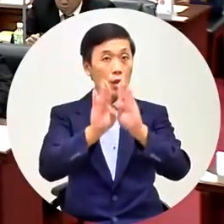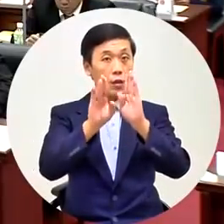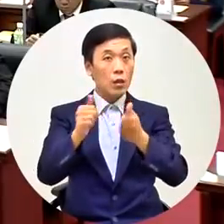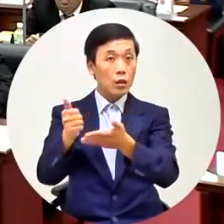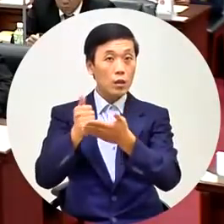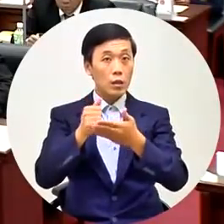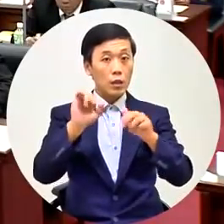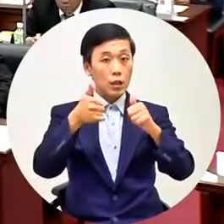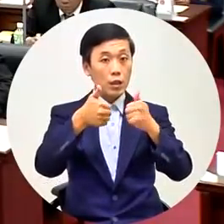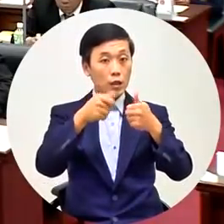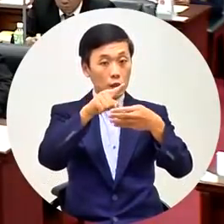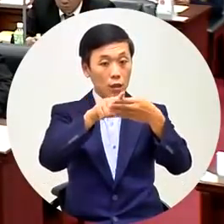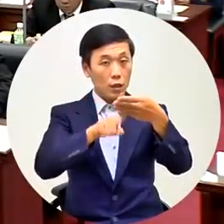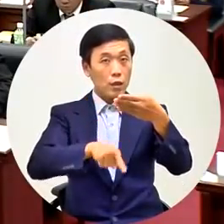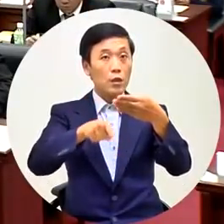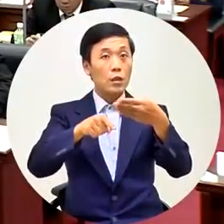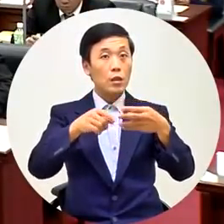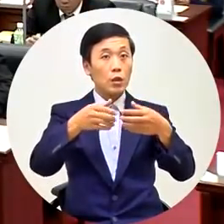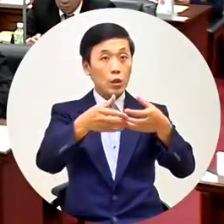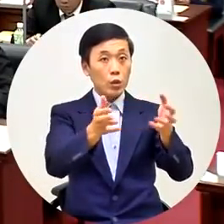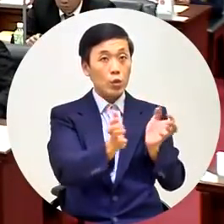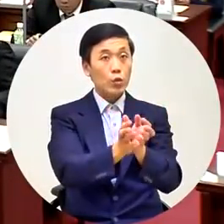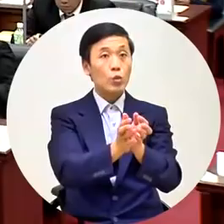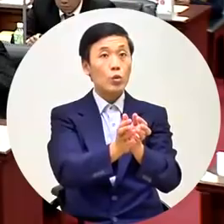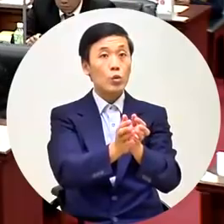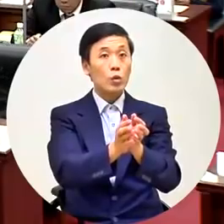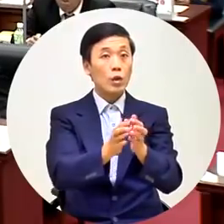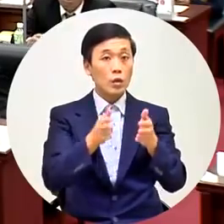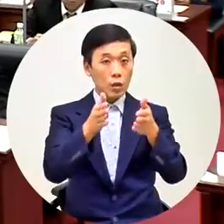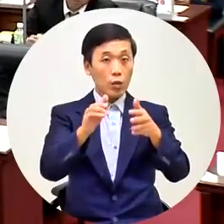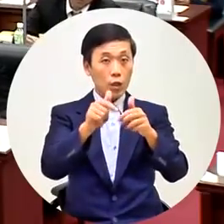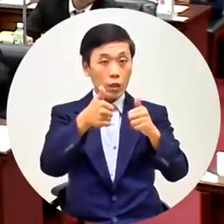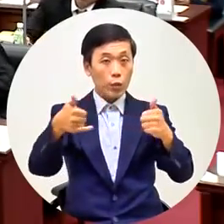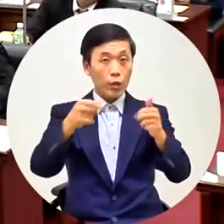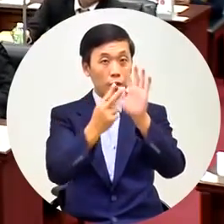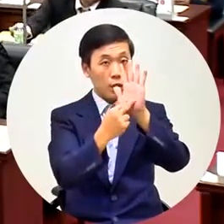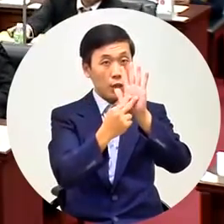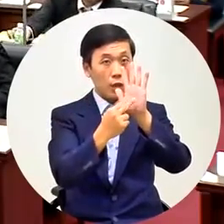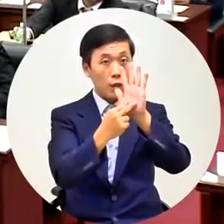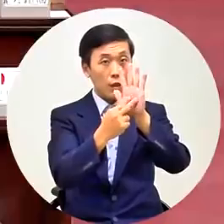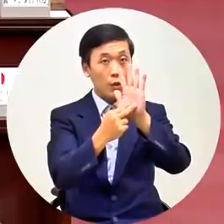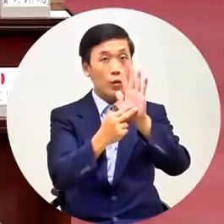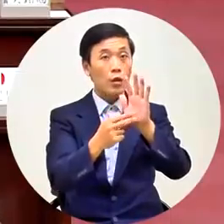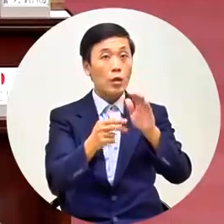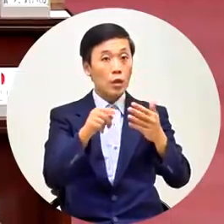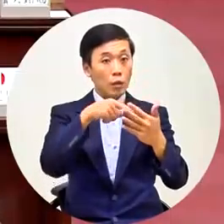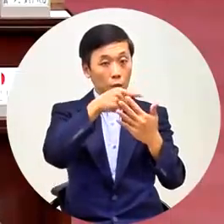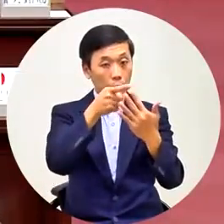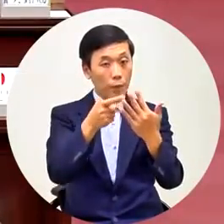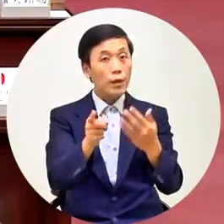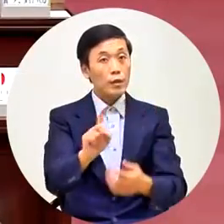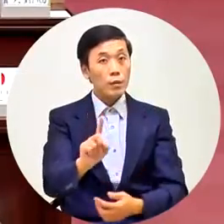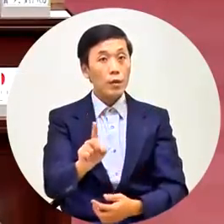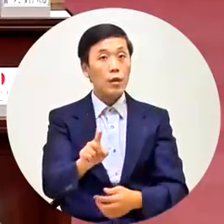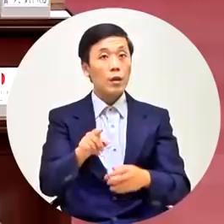咱66个议员说明。这定数要怎行？你说明我清楚，无即马大家要迷迷糊糊。 好，谢谢